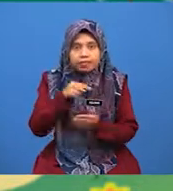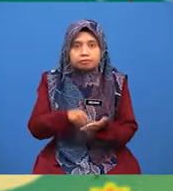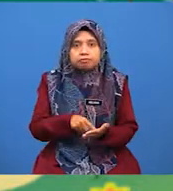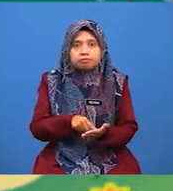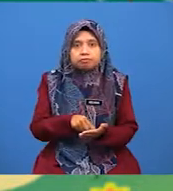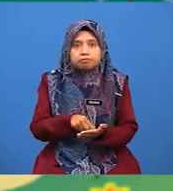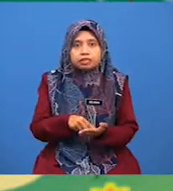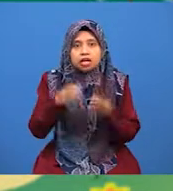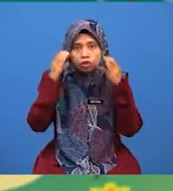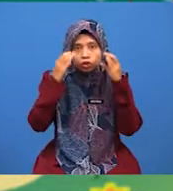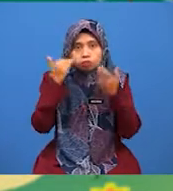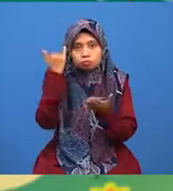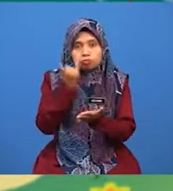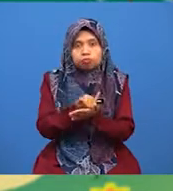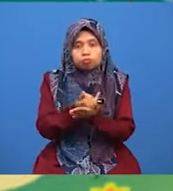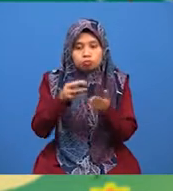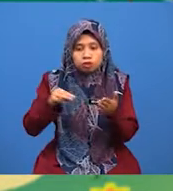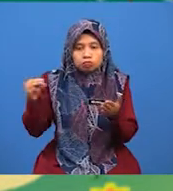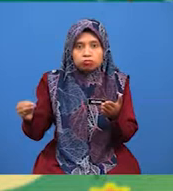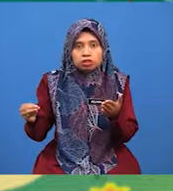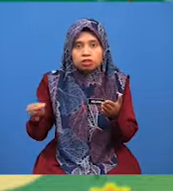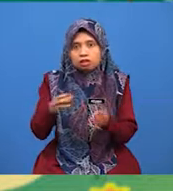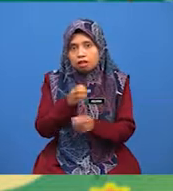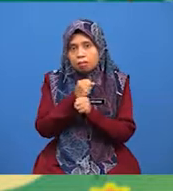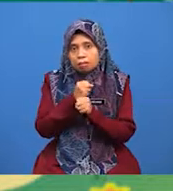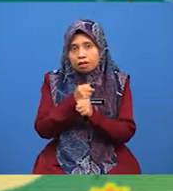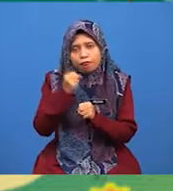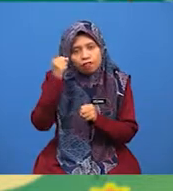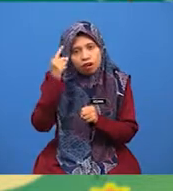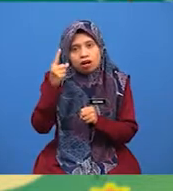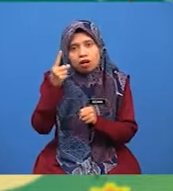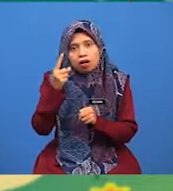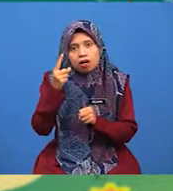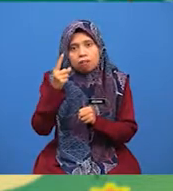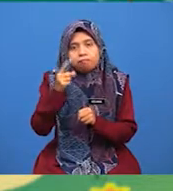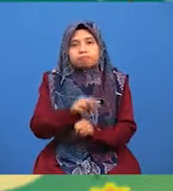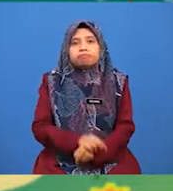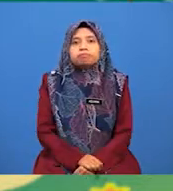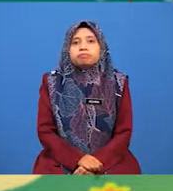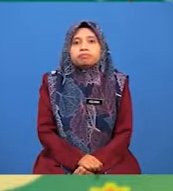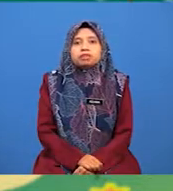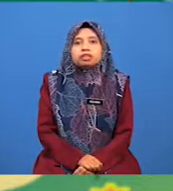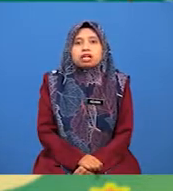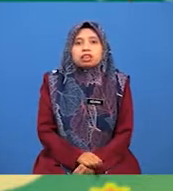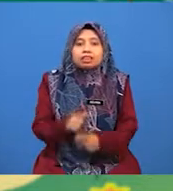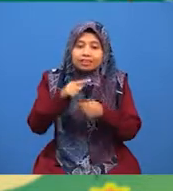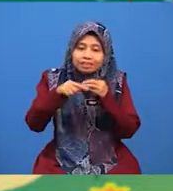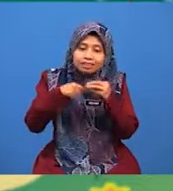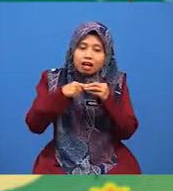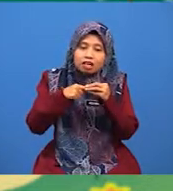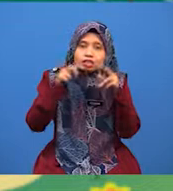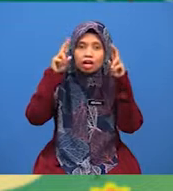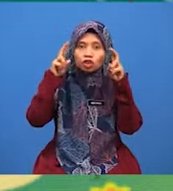hari ini. Cikgu yakin murid-murid dapat memahami secara terperinci